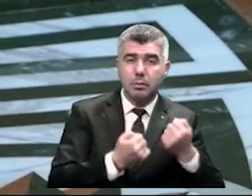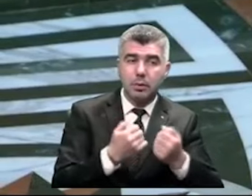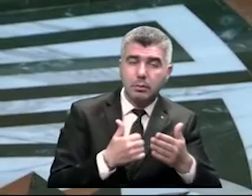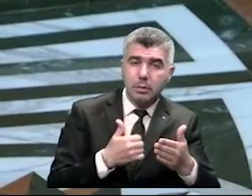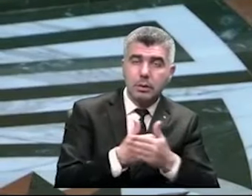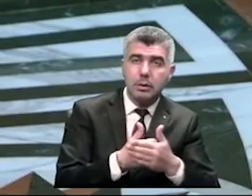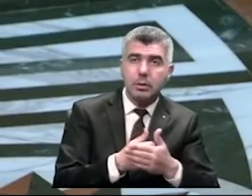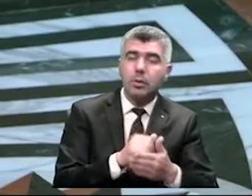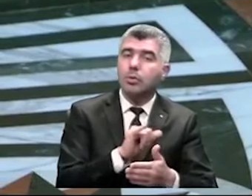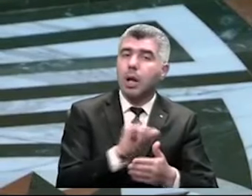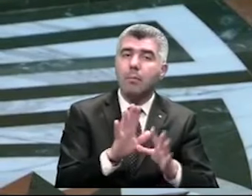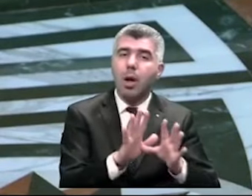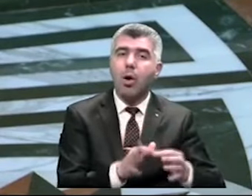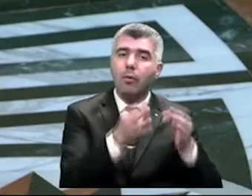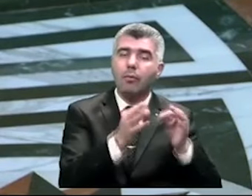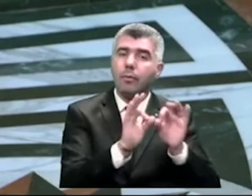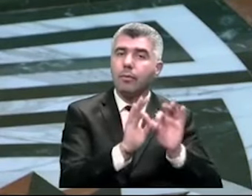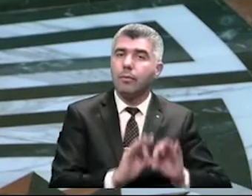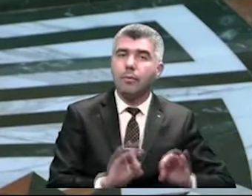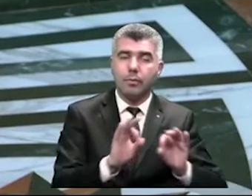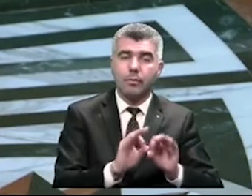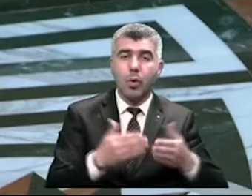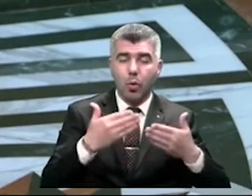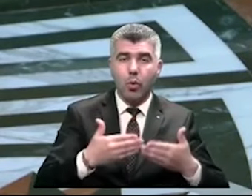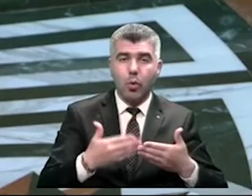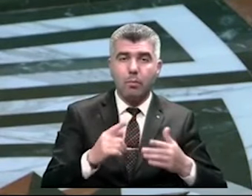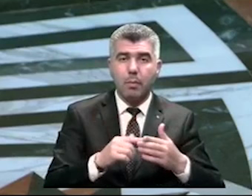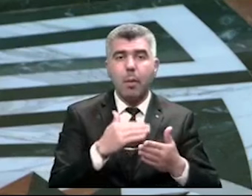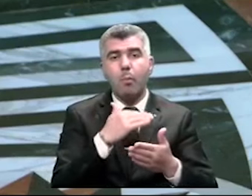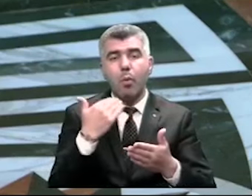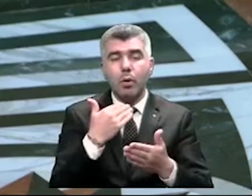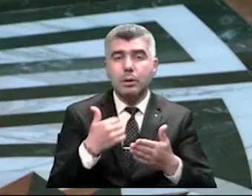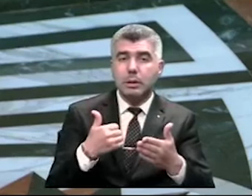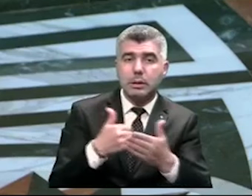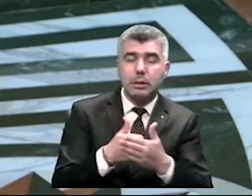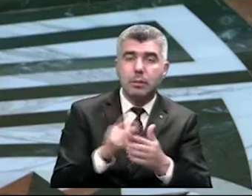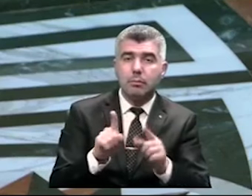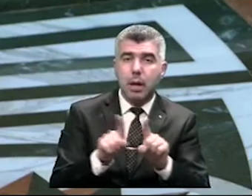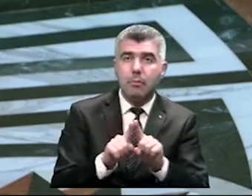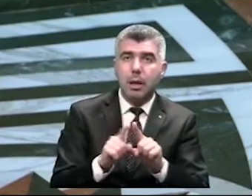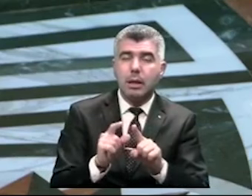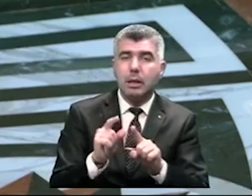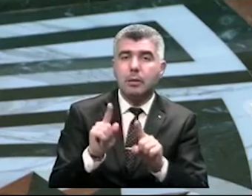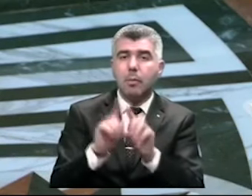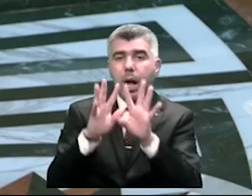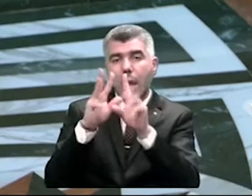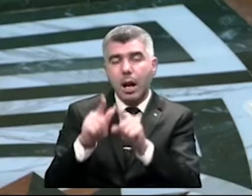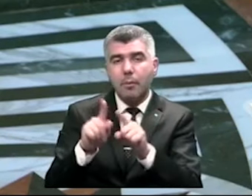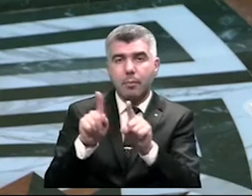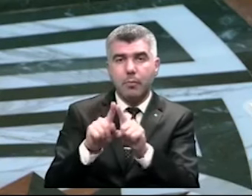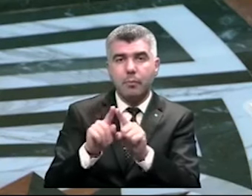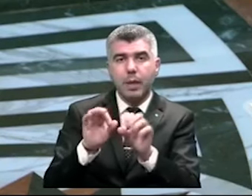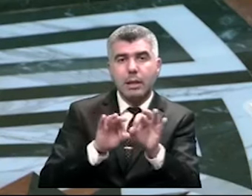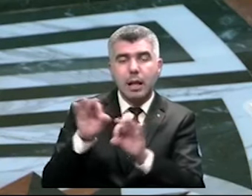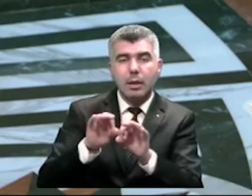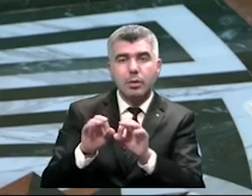باقي ما وصلناش للحل واليوم حنايا عندنا استقرار في عدد الموت على الطرقات وهذا خطير جدا بحيث انه الاستراتيجيه الوطنيه كان الهدف ديالها هو